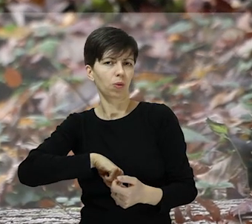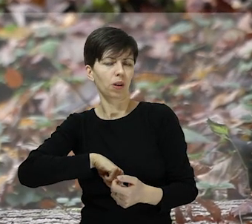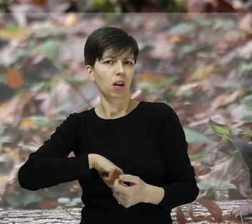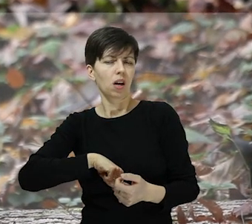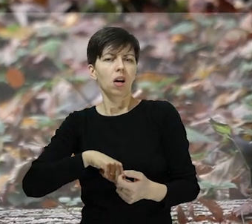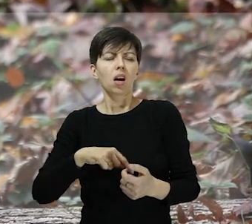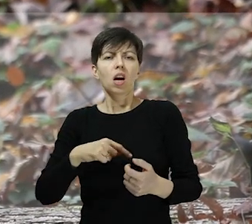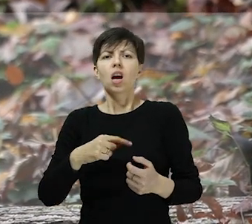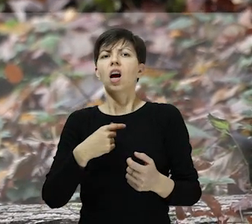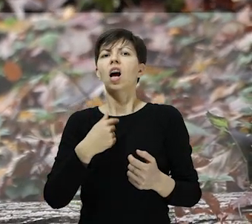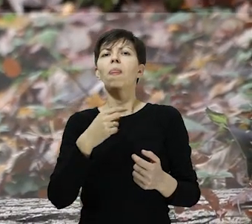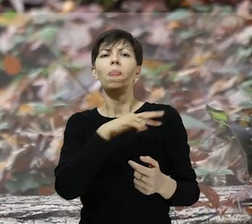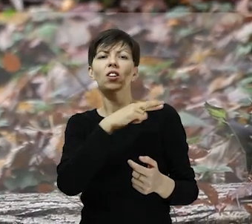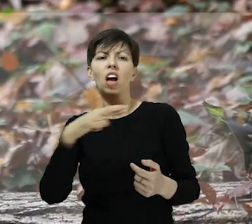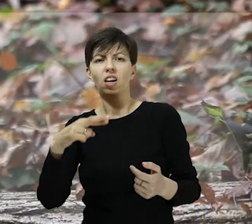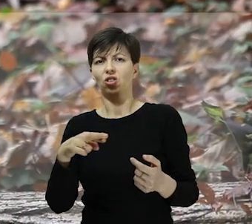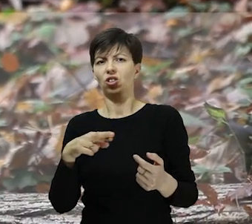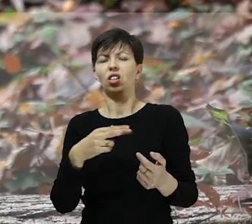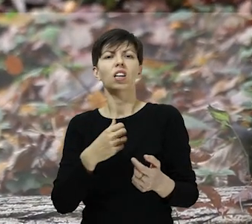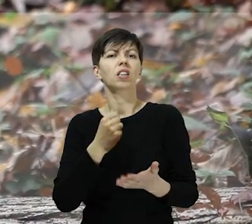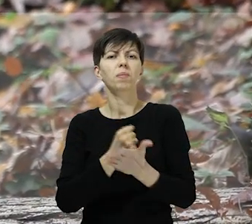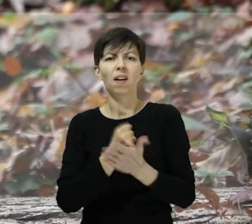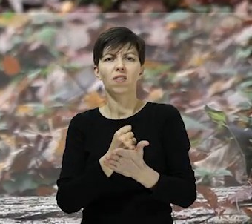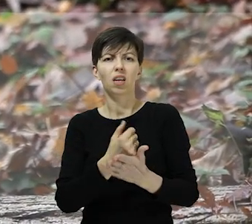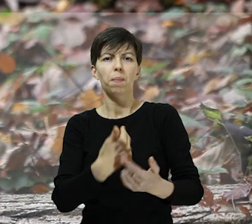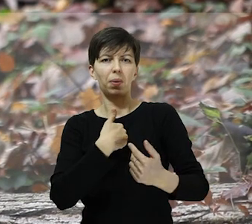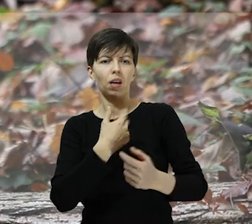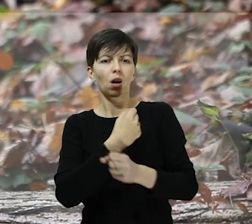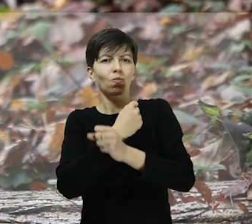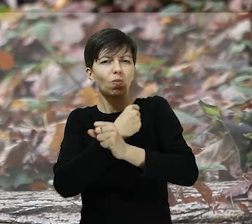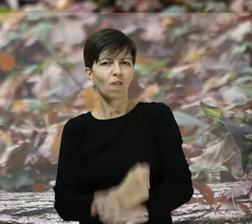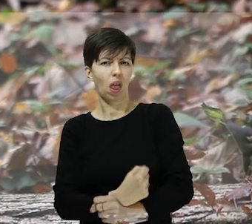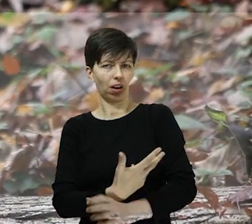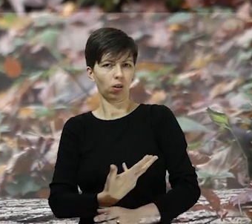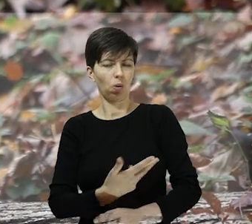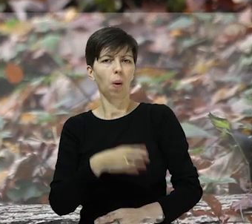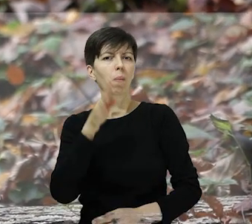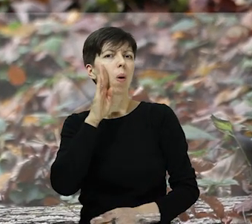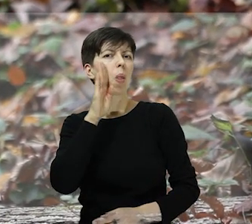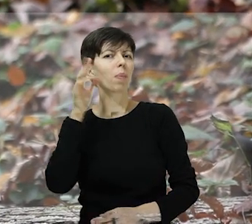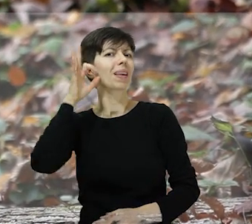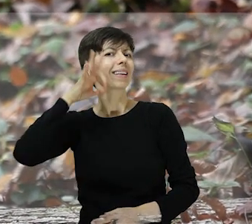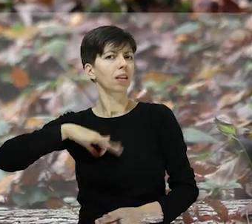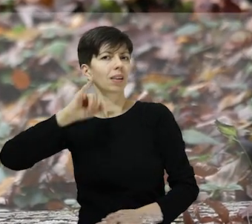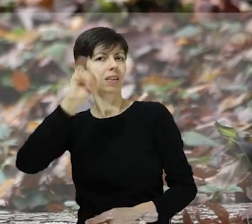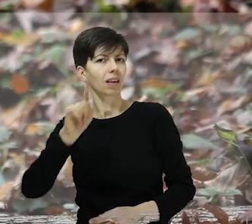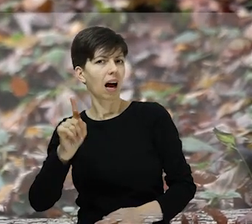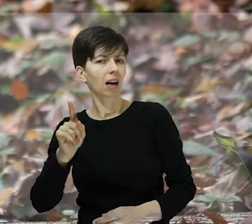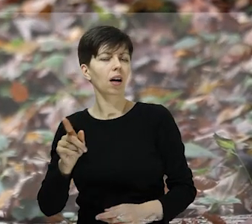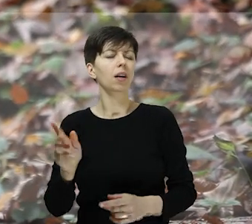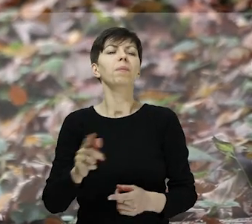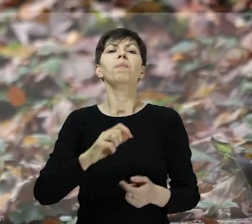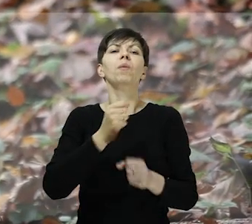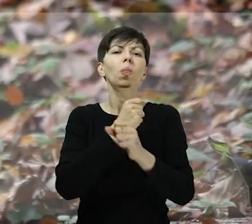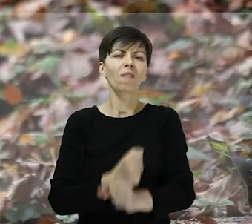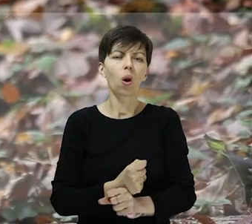uzależnić. Które nam odbierają wolność. Kimś takim dla Abrahama stał się jego syn Izaak i